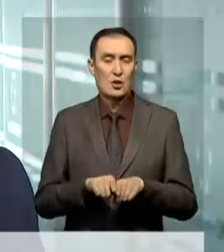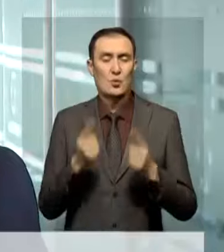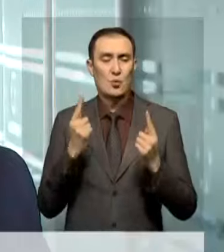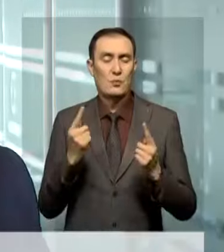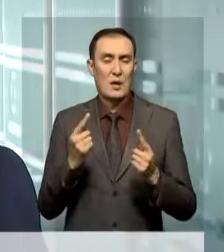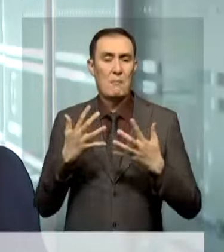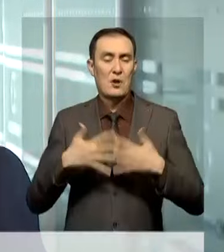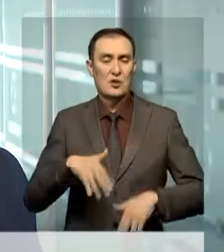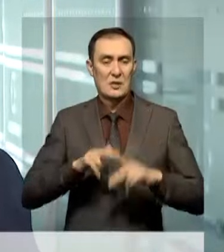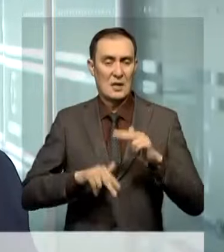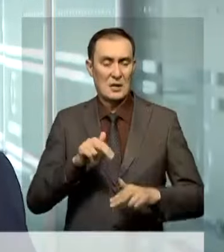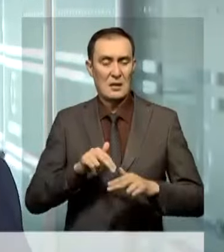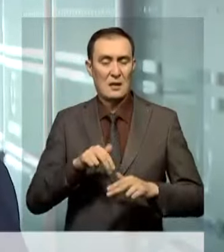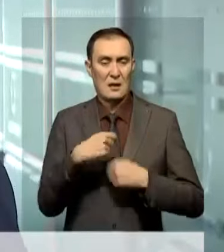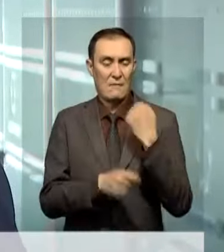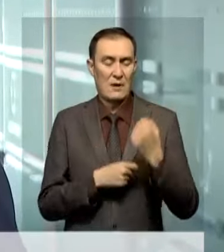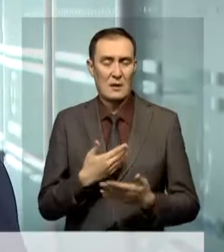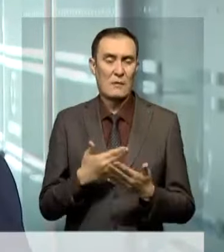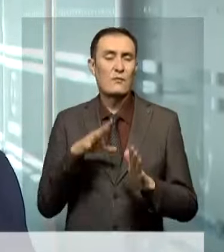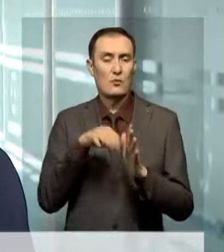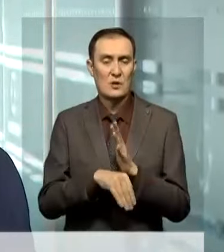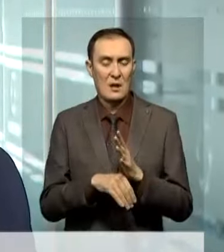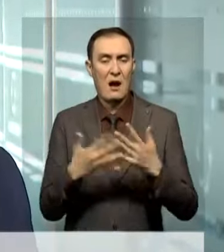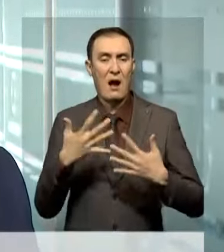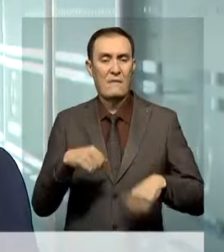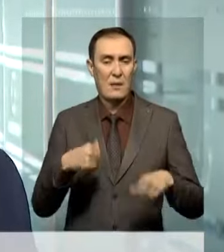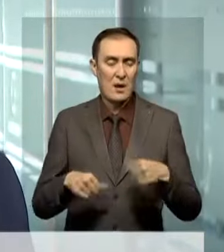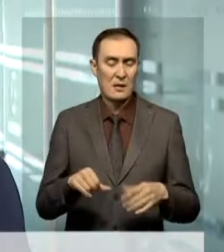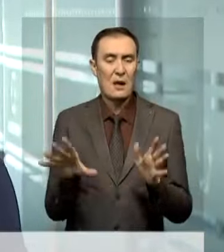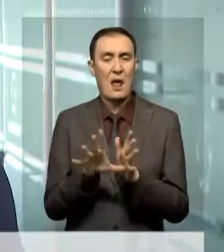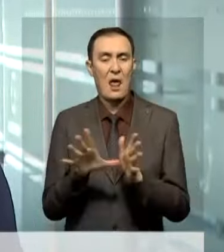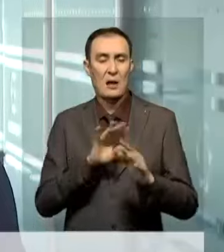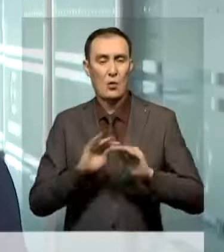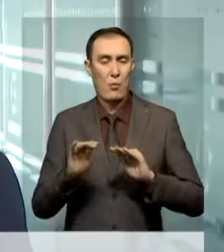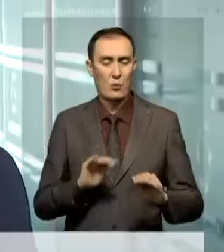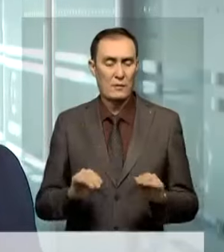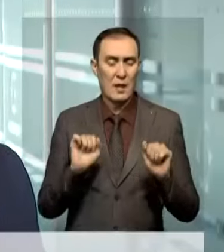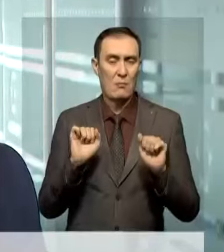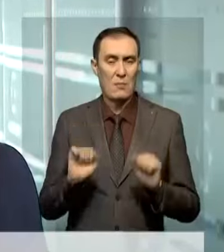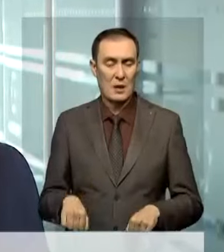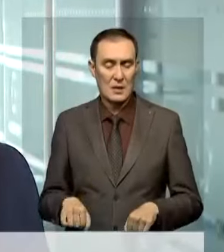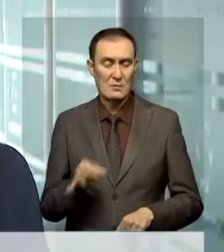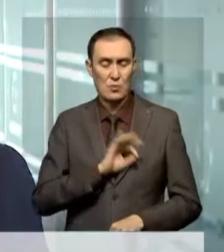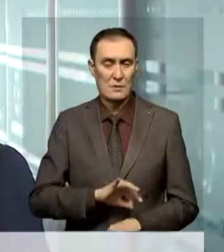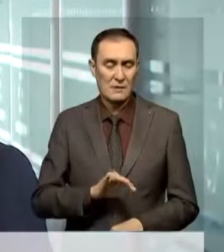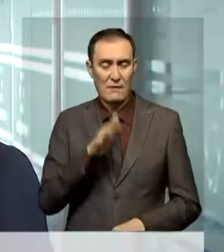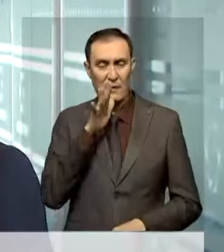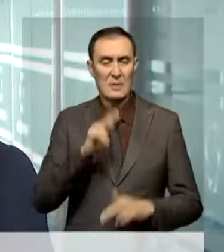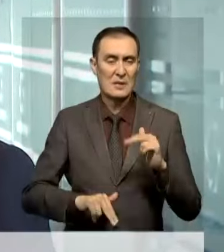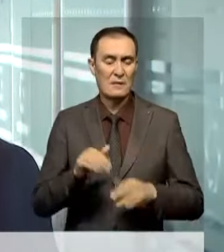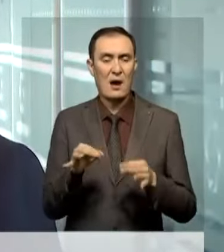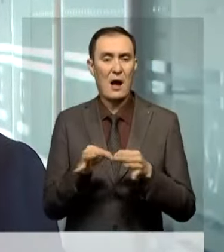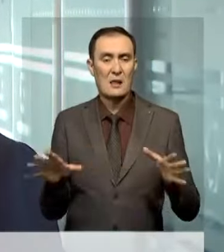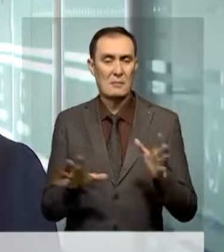другая машиностроительная продукция, да, в том числе и автоматика, и электрооборудование могли использоваться при строительстве